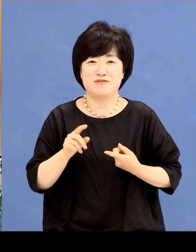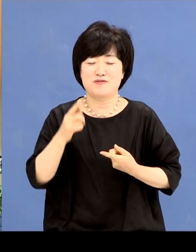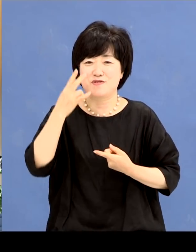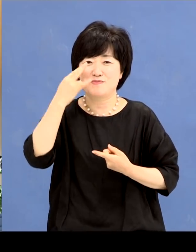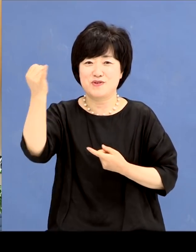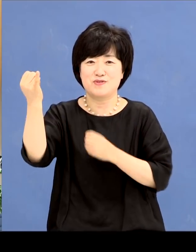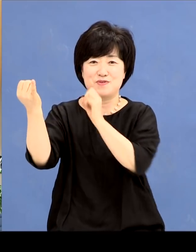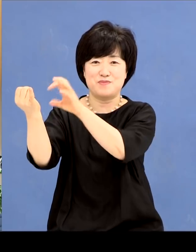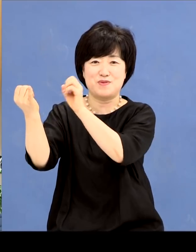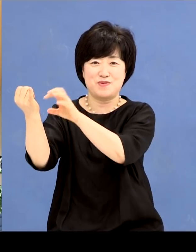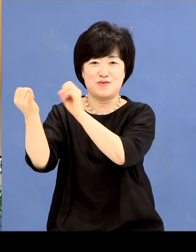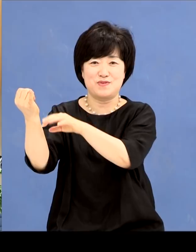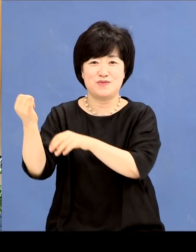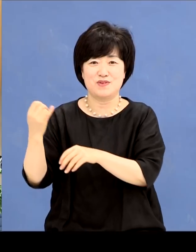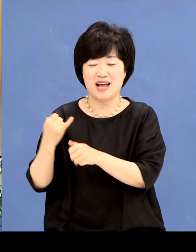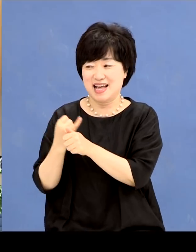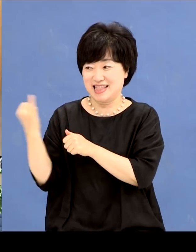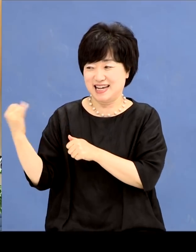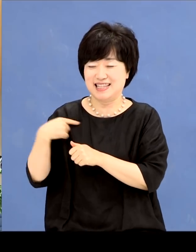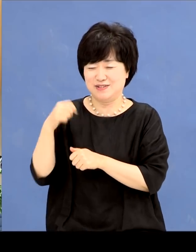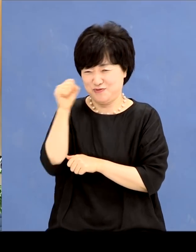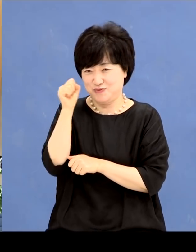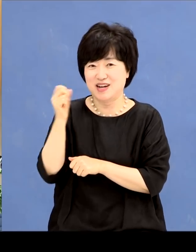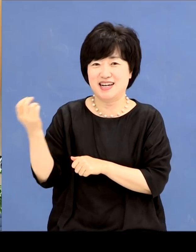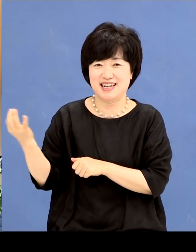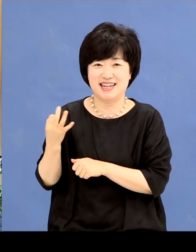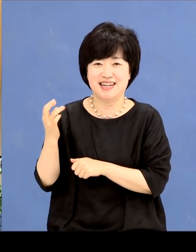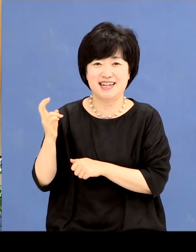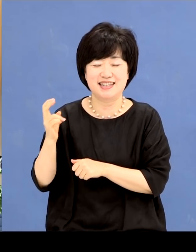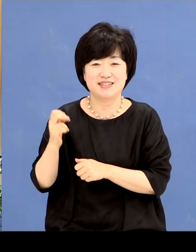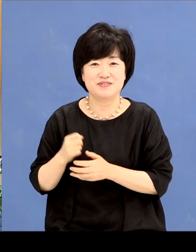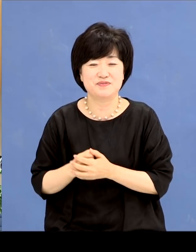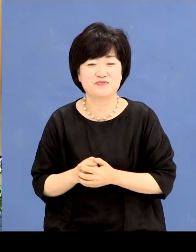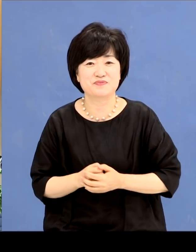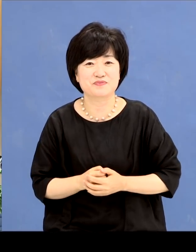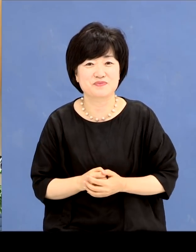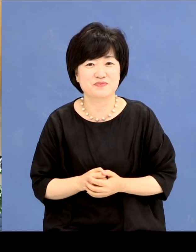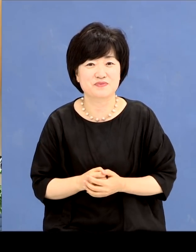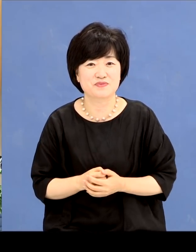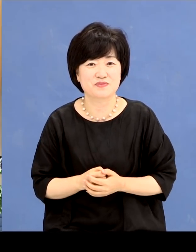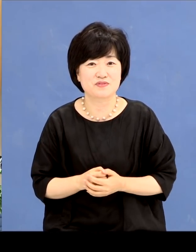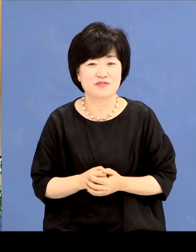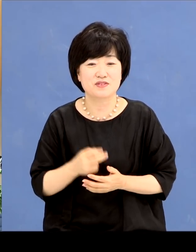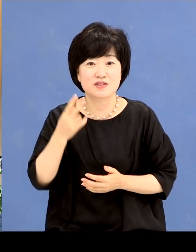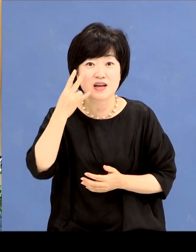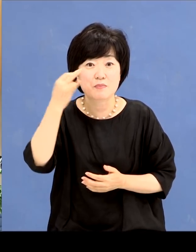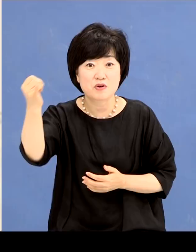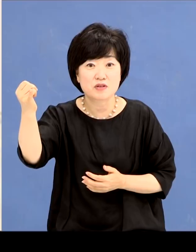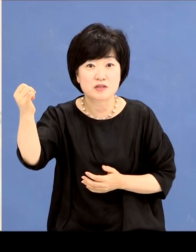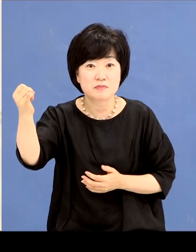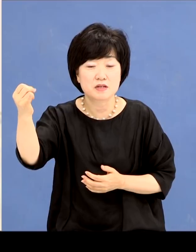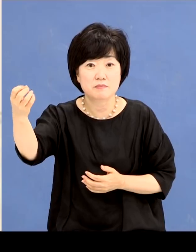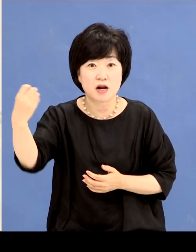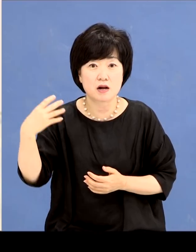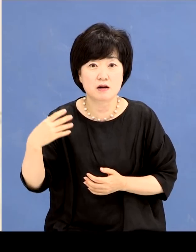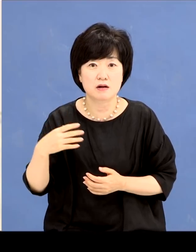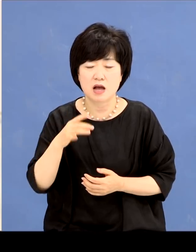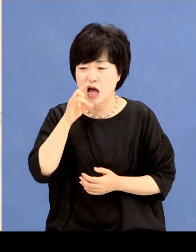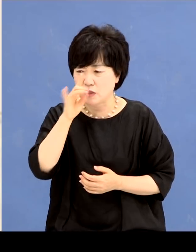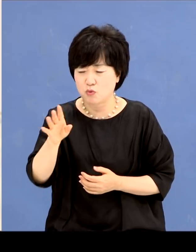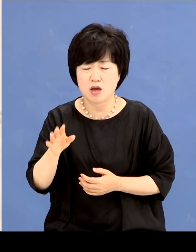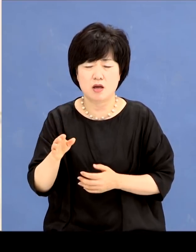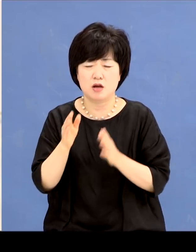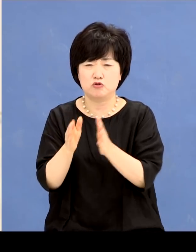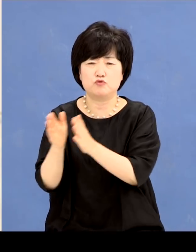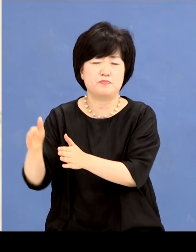어. 네. 저를 좋아했나 봐요, 아내가. 네. 네. 근데 사실 수학이 너머로 안 된다.